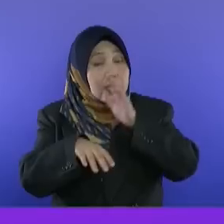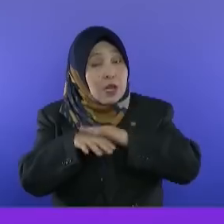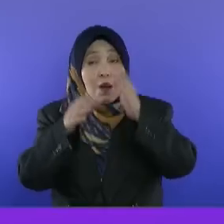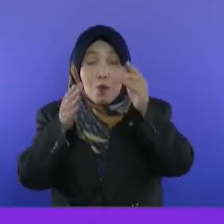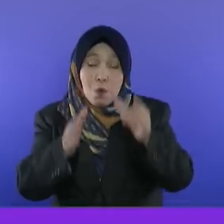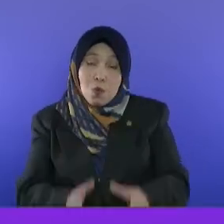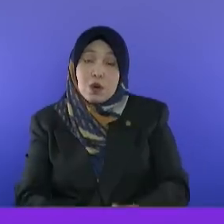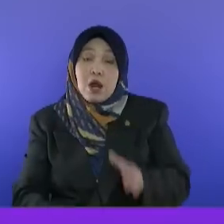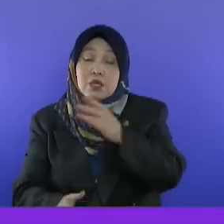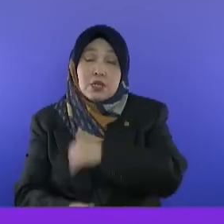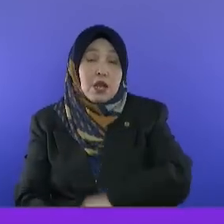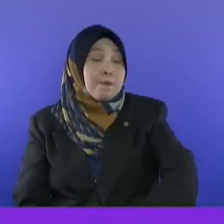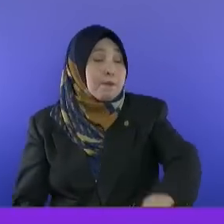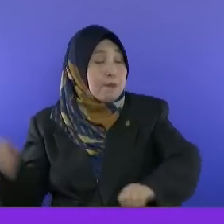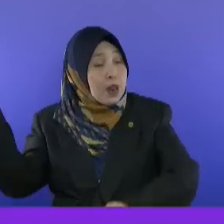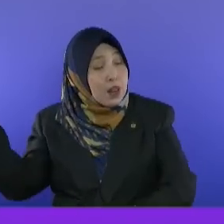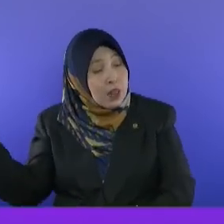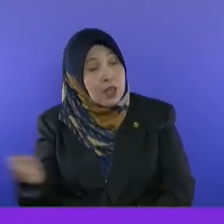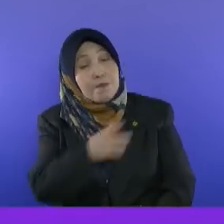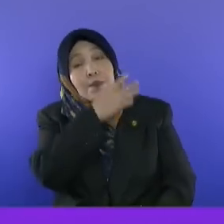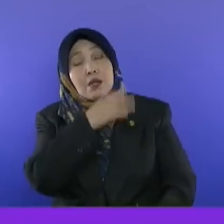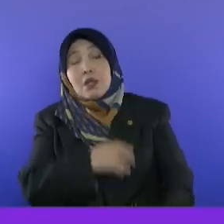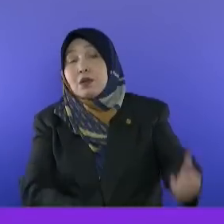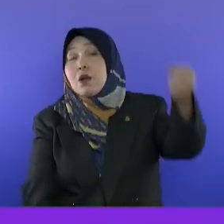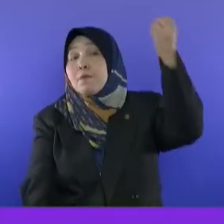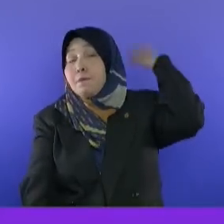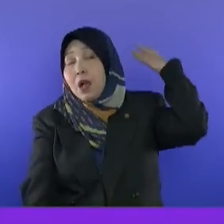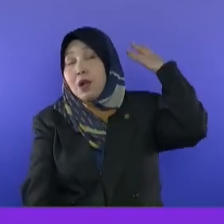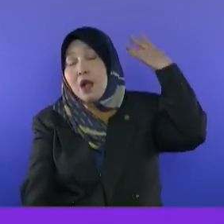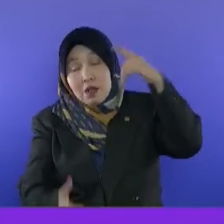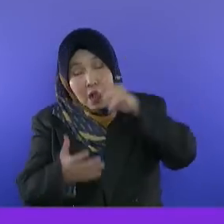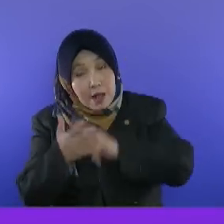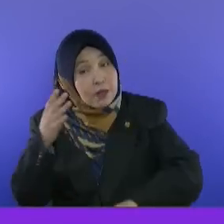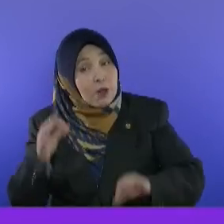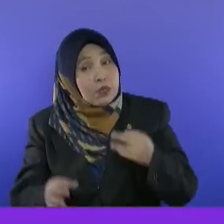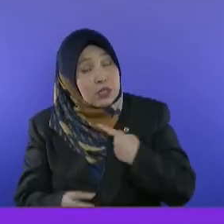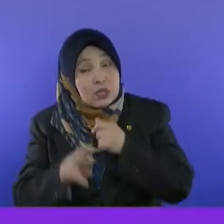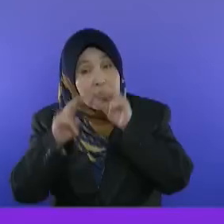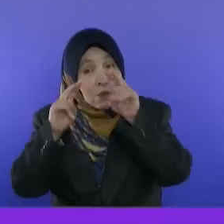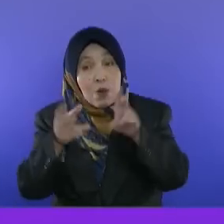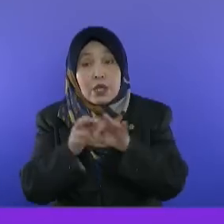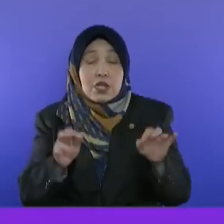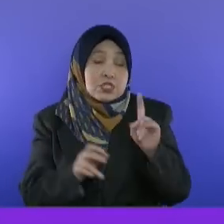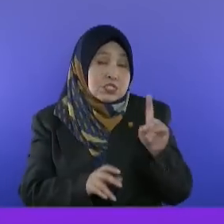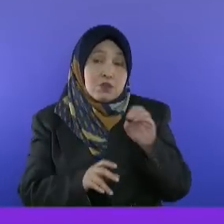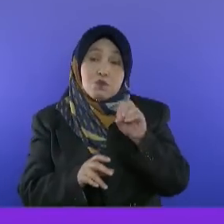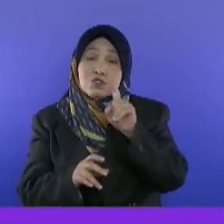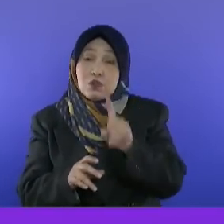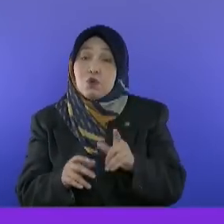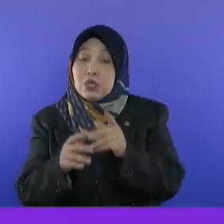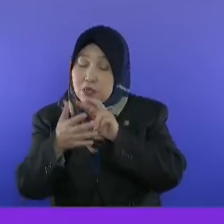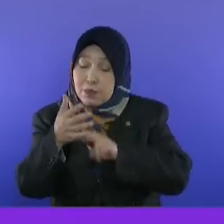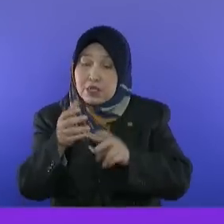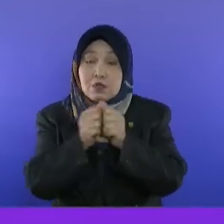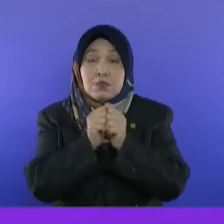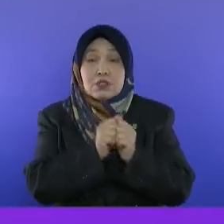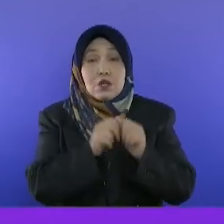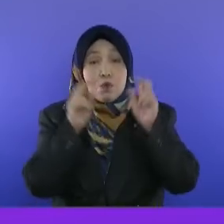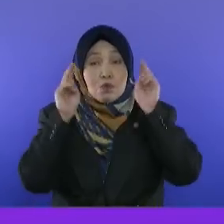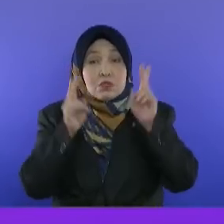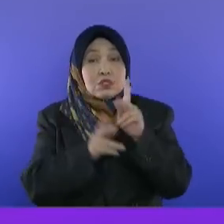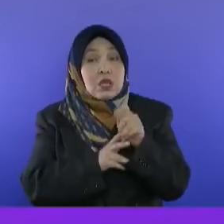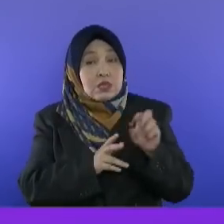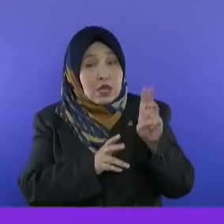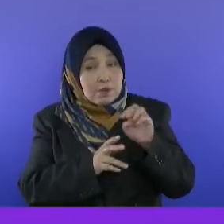yang melempar ke belakang Apakah lagi kalau kita lihat pada ayat 101 kita baca bersama fadhilsa Tirmidzi